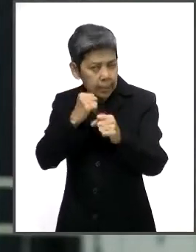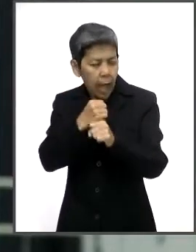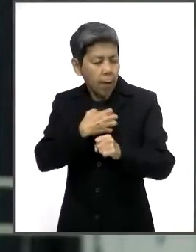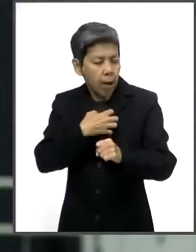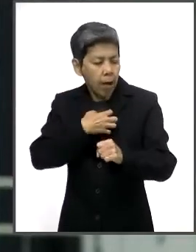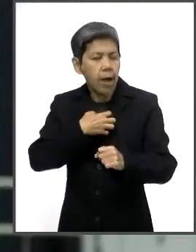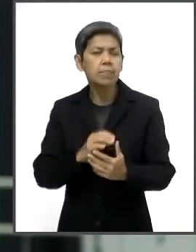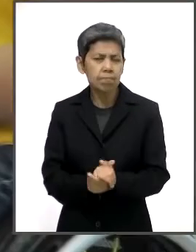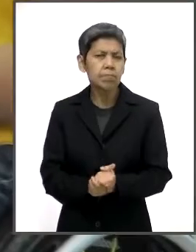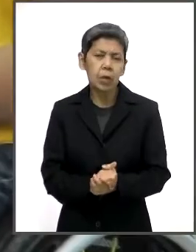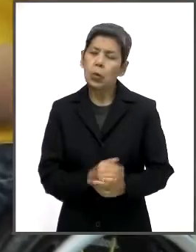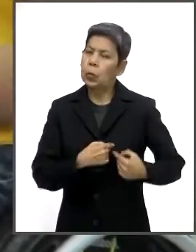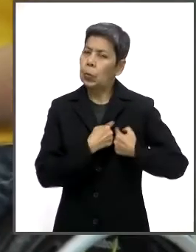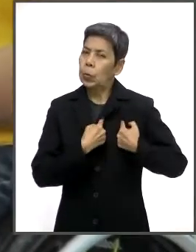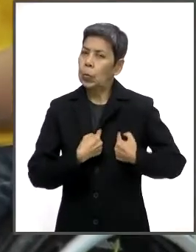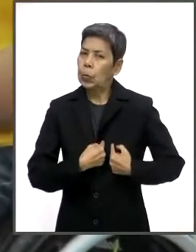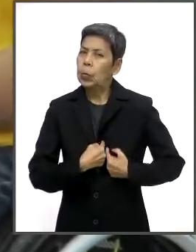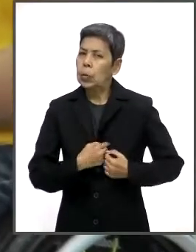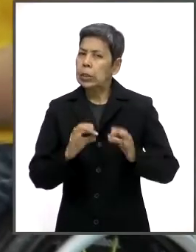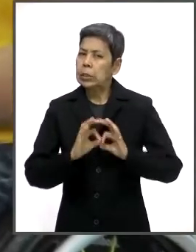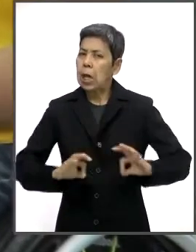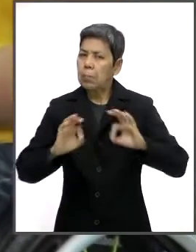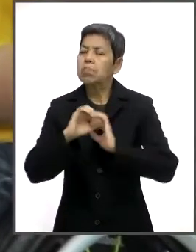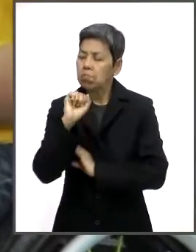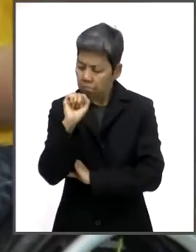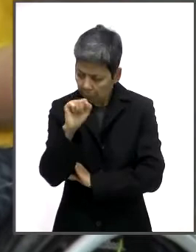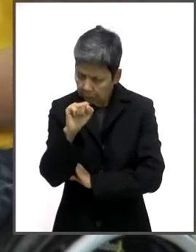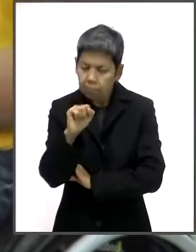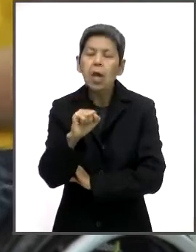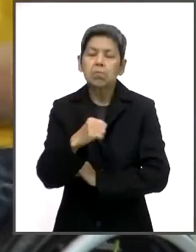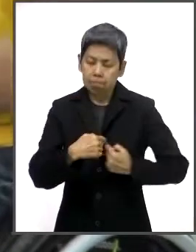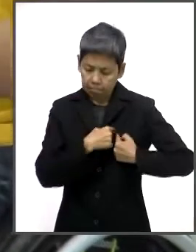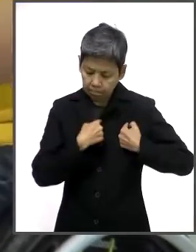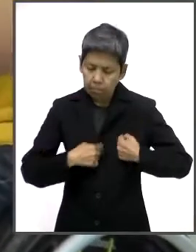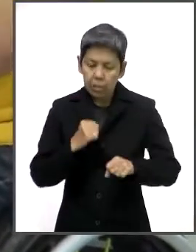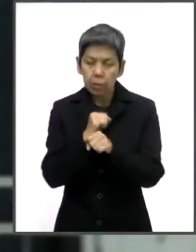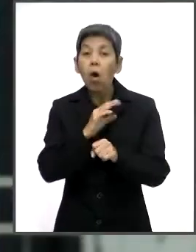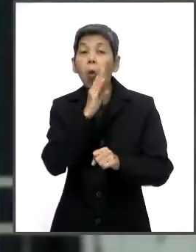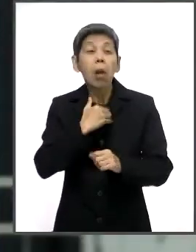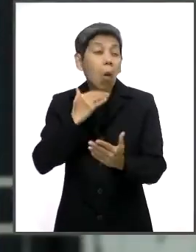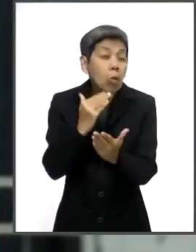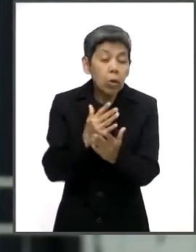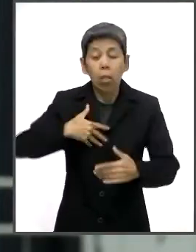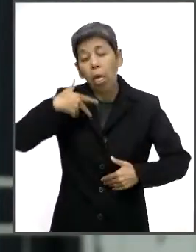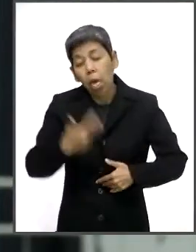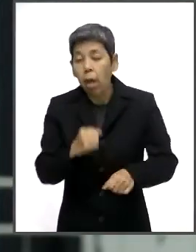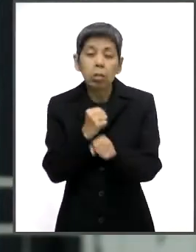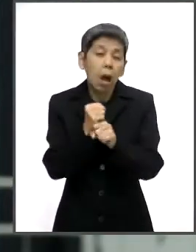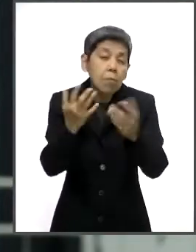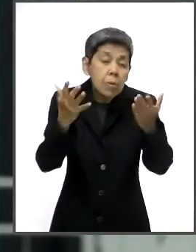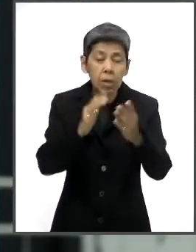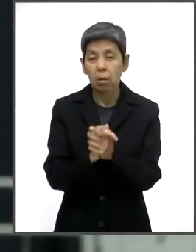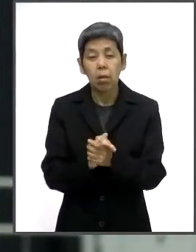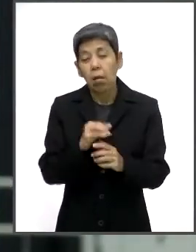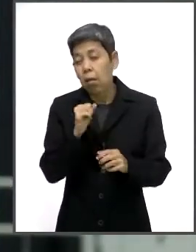ไว้ค ่ ะ กำลังใจเป็นสิ่งสำคัญด้วยใช่ไหม คะกำลังใจนี่แน่นอนค่ะเพราะว่าถ้าเราหยุดเราท้อเราไม่ทำเ